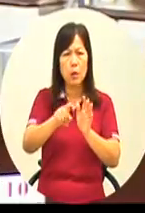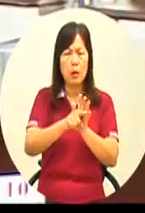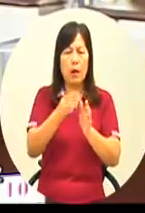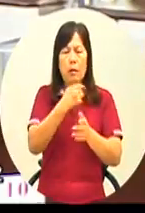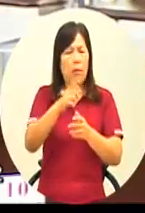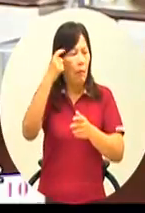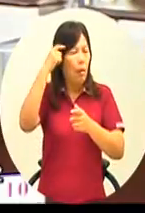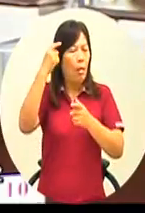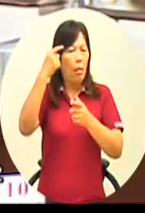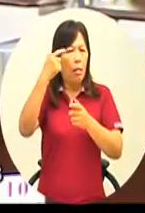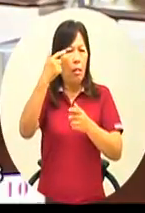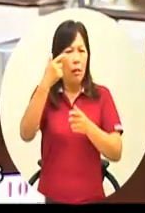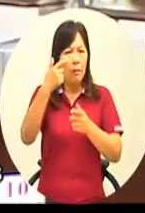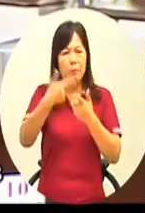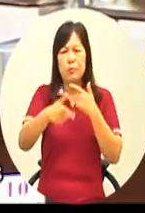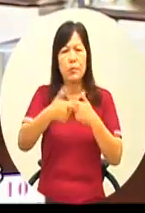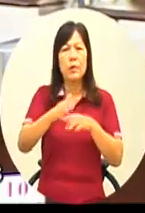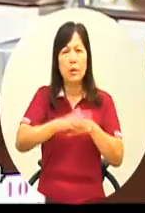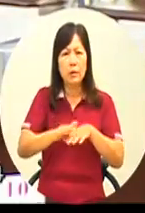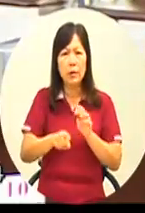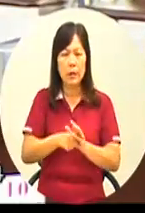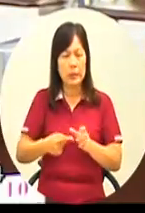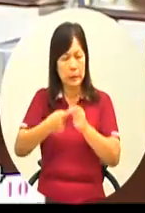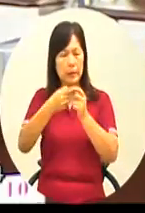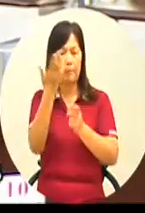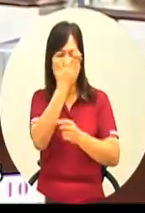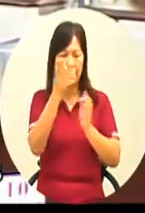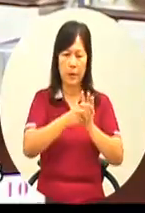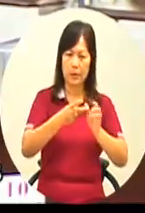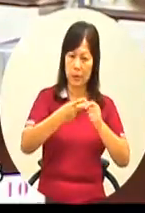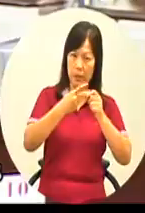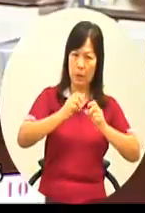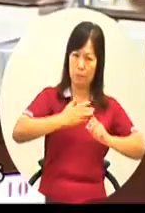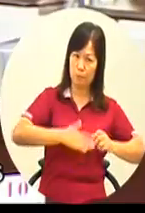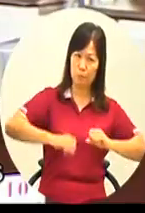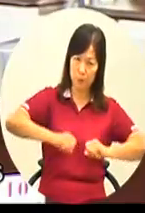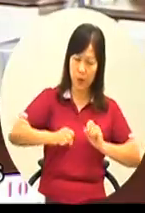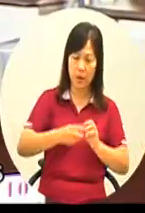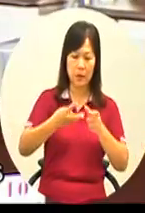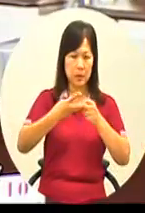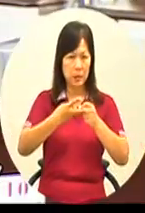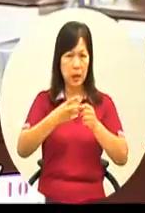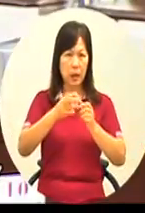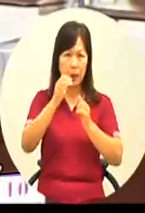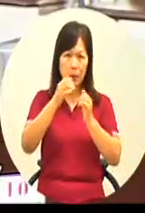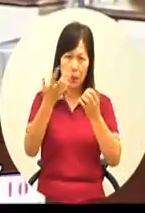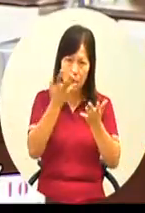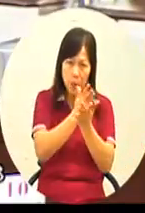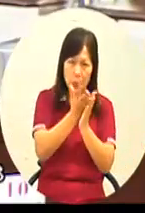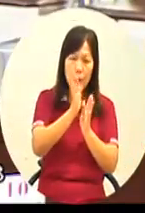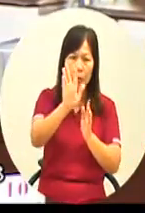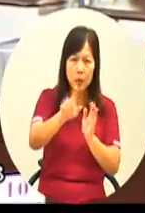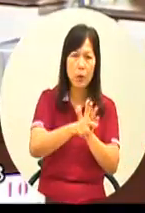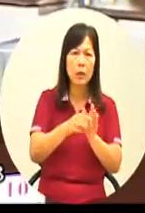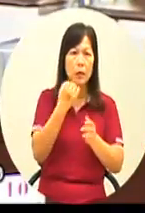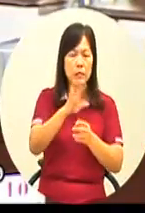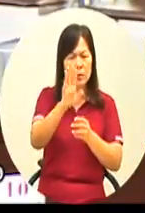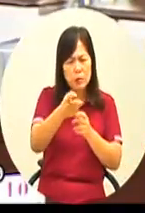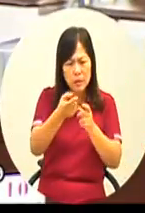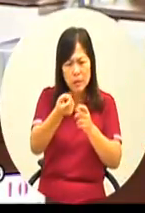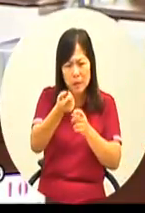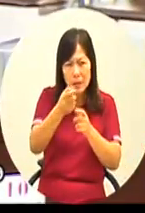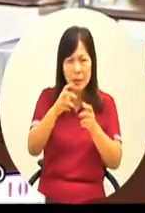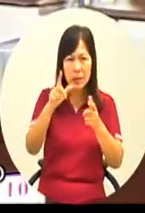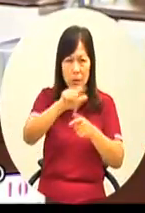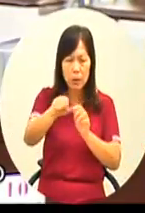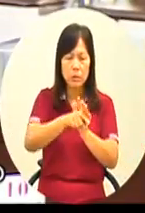极啊。啊，这个情绪啊，对不对啊？第一点美观，第二点身体健康，第三点呢，食安的问题，很多问题虽然是小小一个物件，但是那边